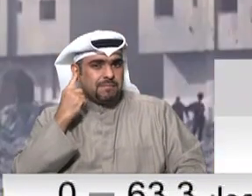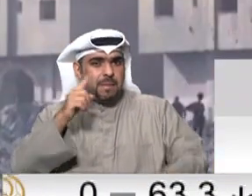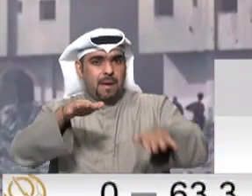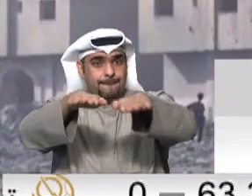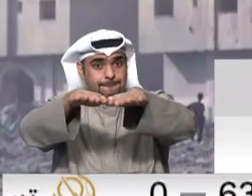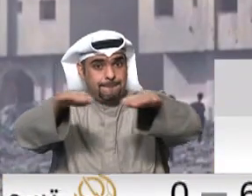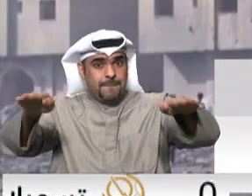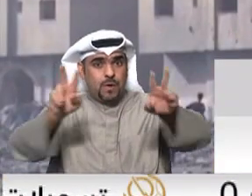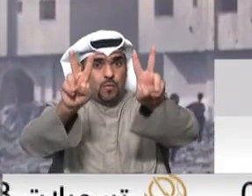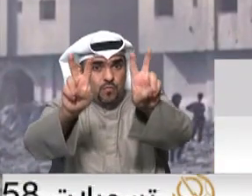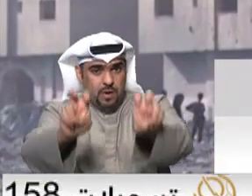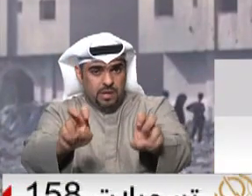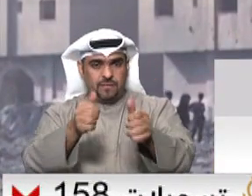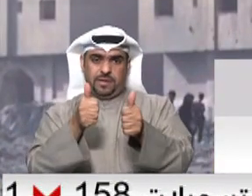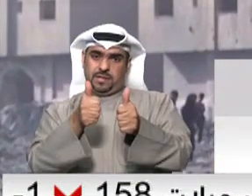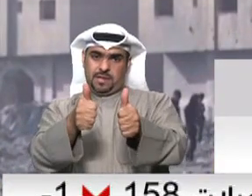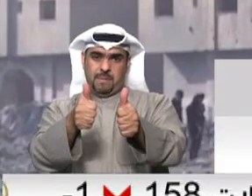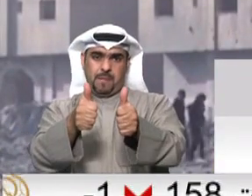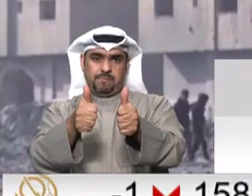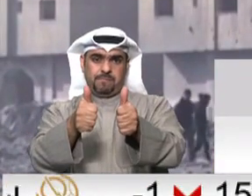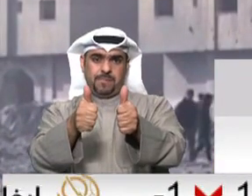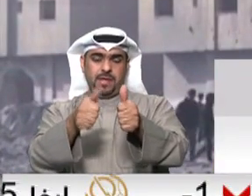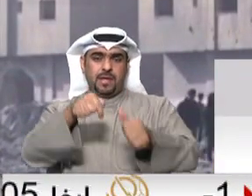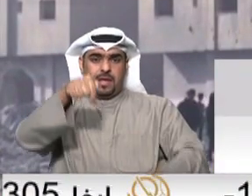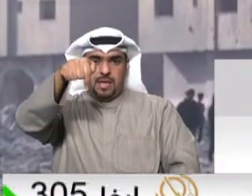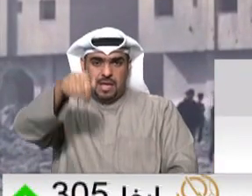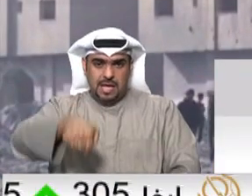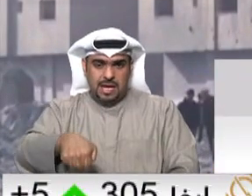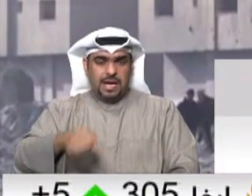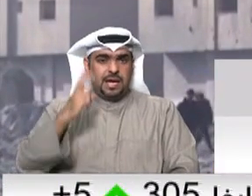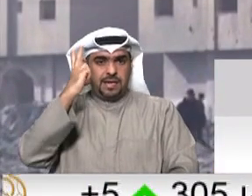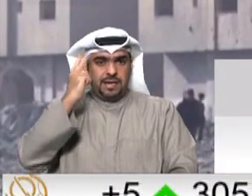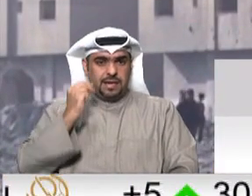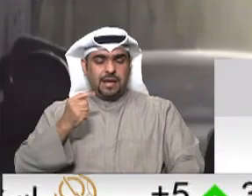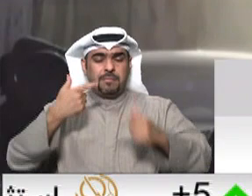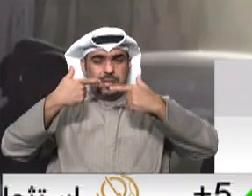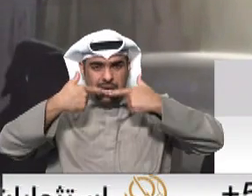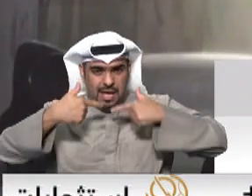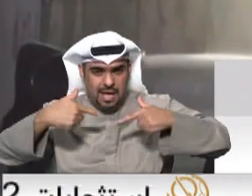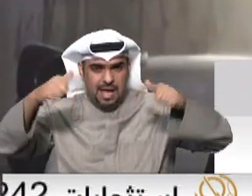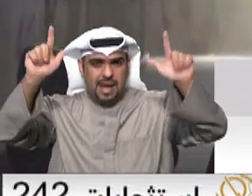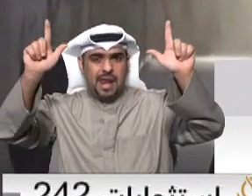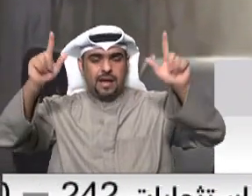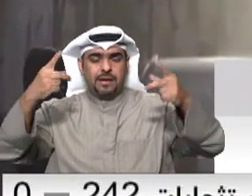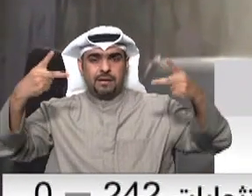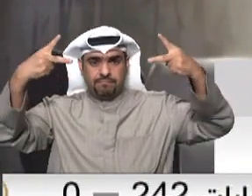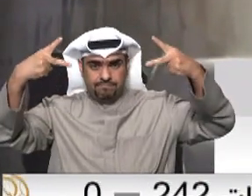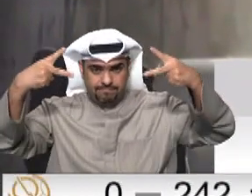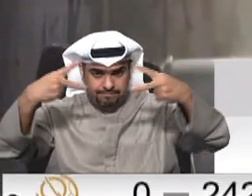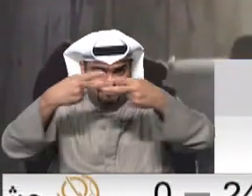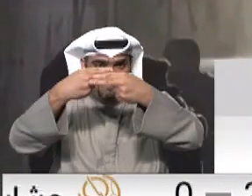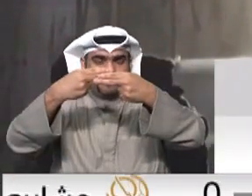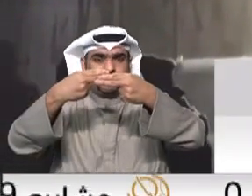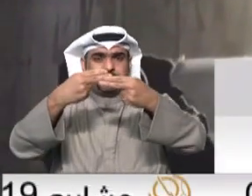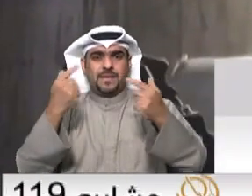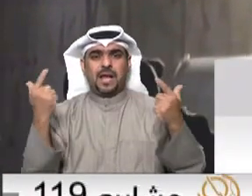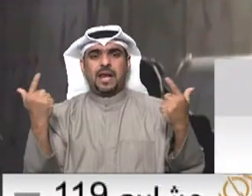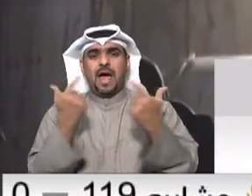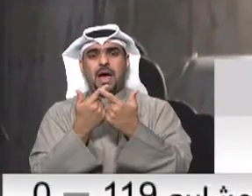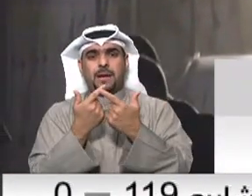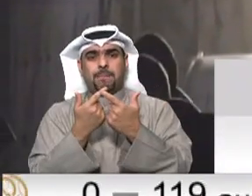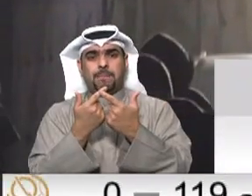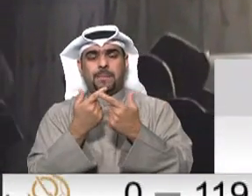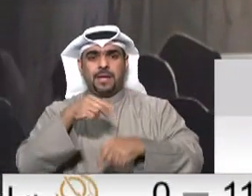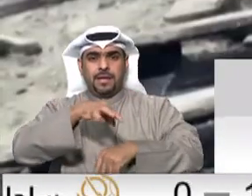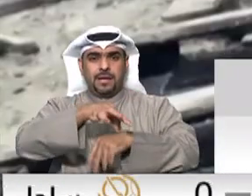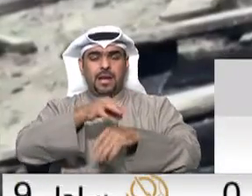الدولي للوصول إلى هذه النقطة، وهي إعلان وقف إطلاق النار وعودة آلاف النازحين